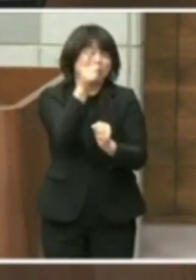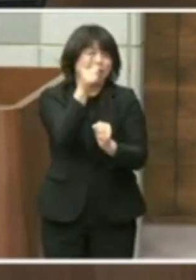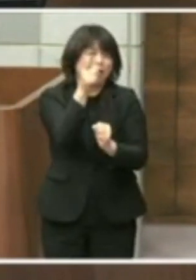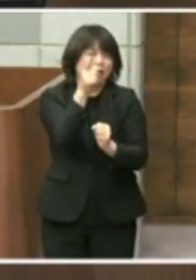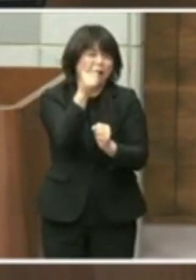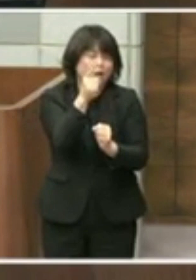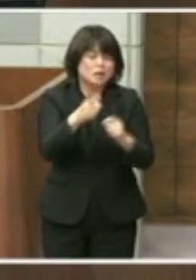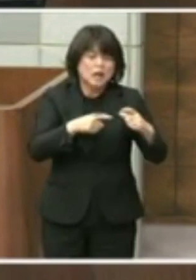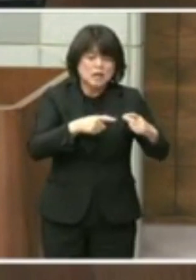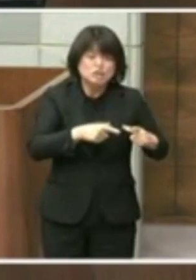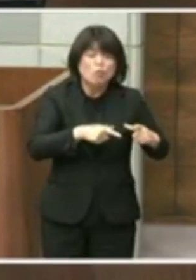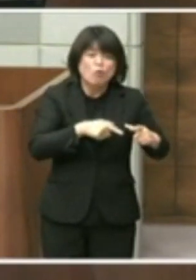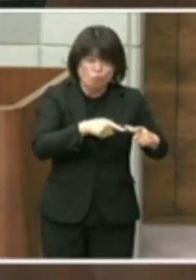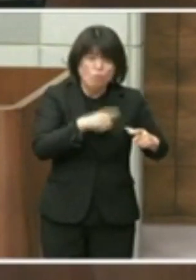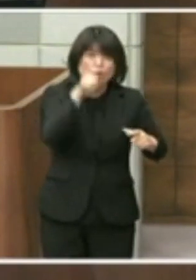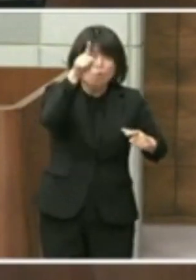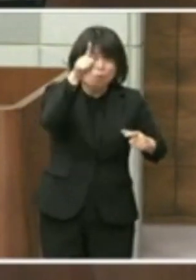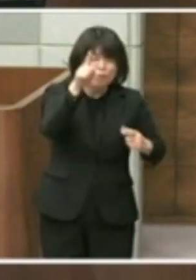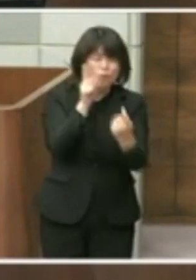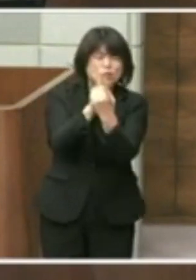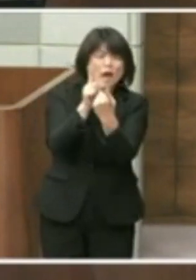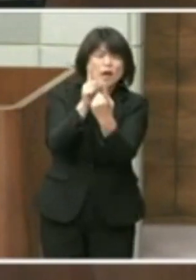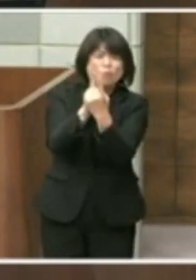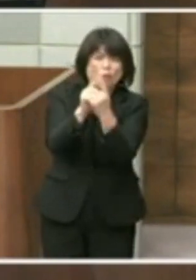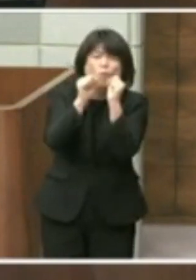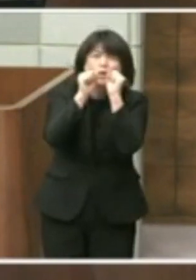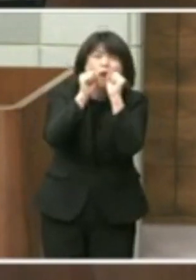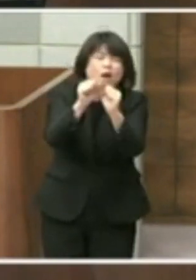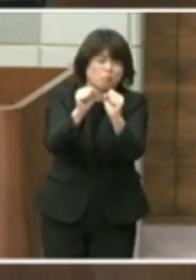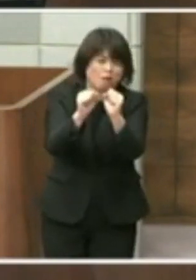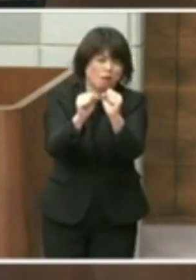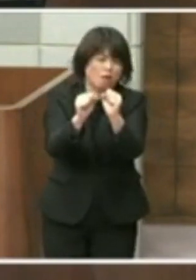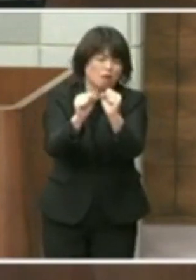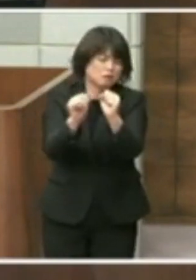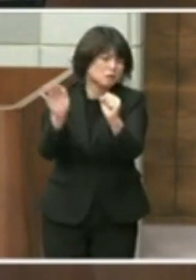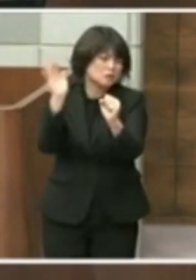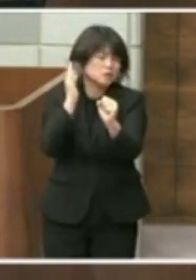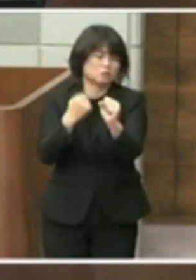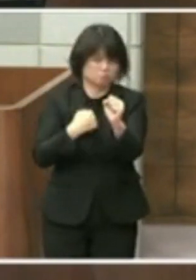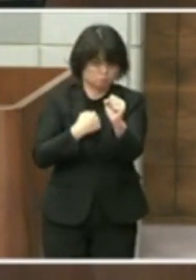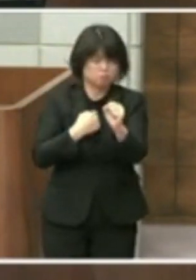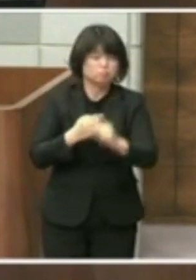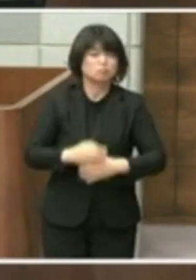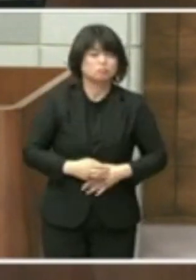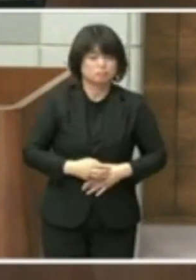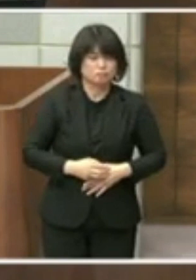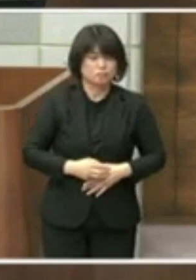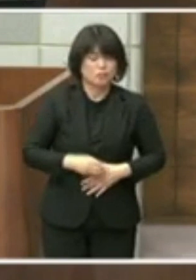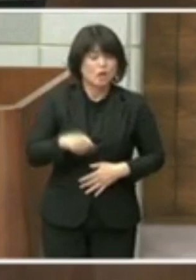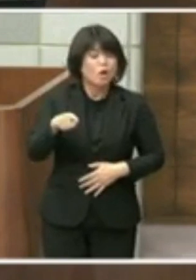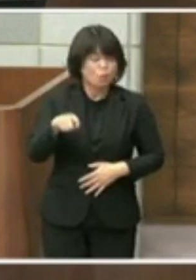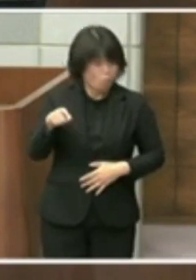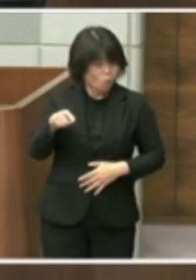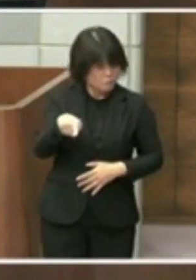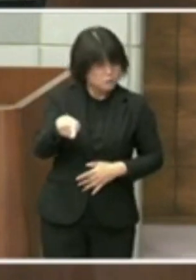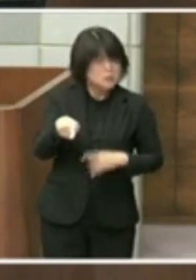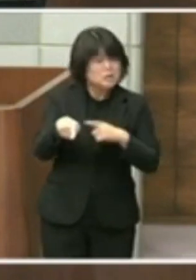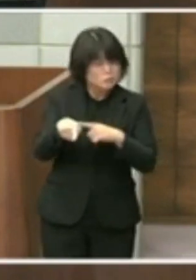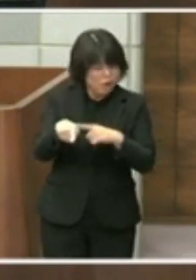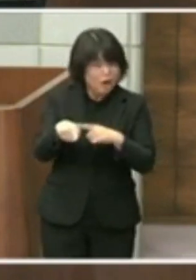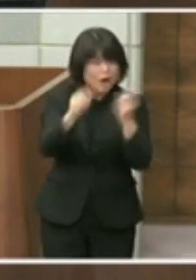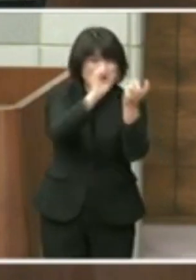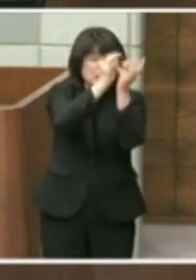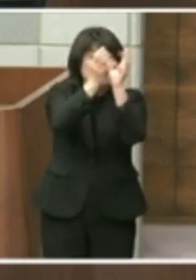地元水利組合がその対応を行ったとお聞きしています。首赤ツヤ髪切りは